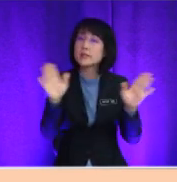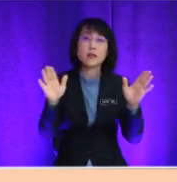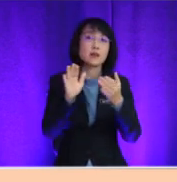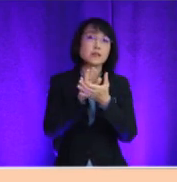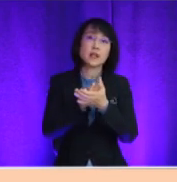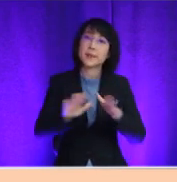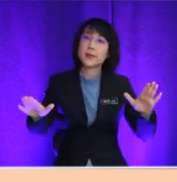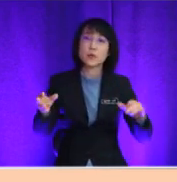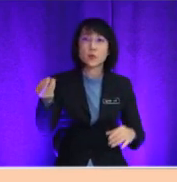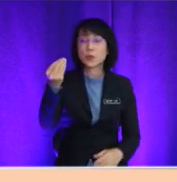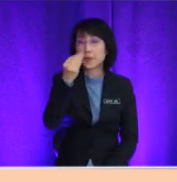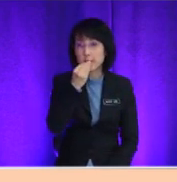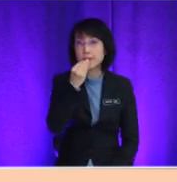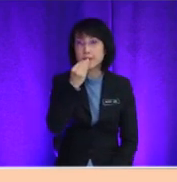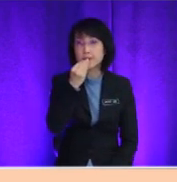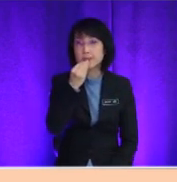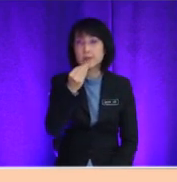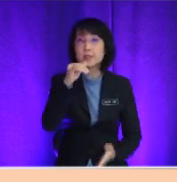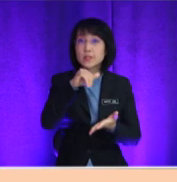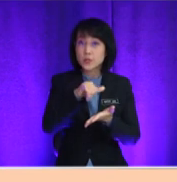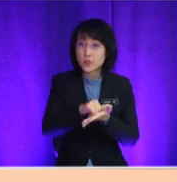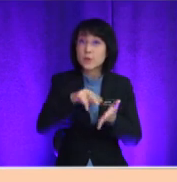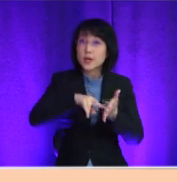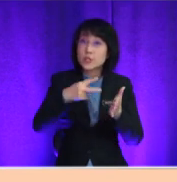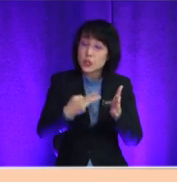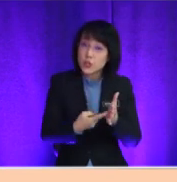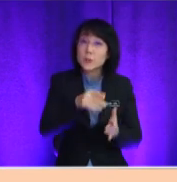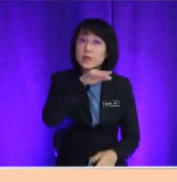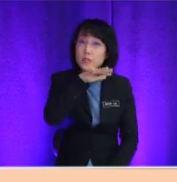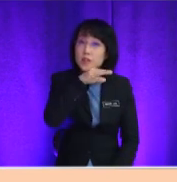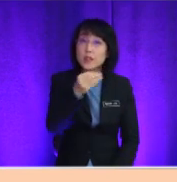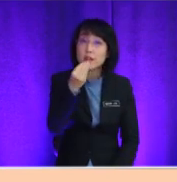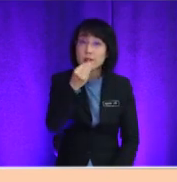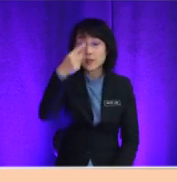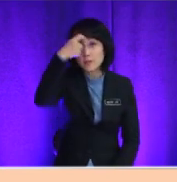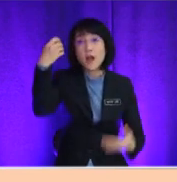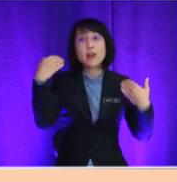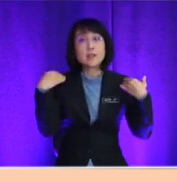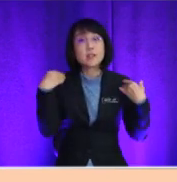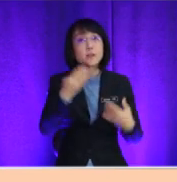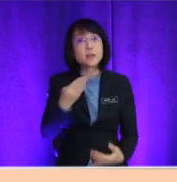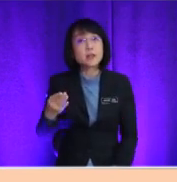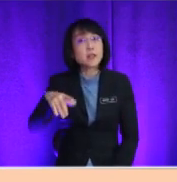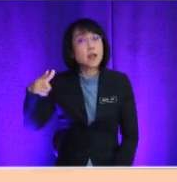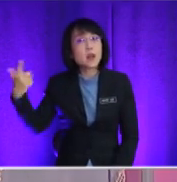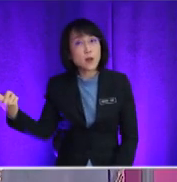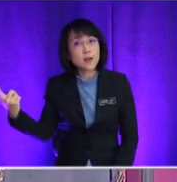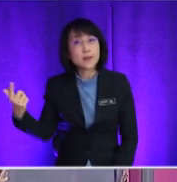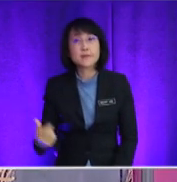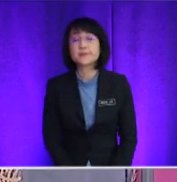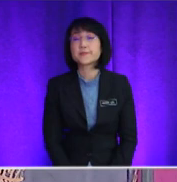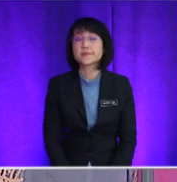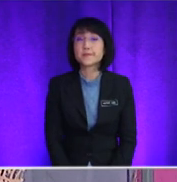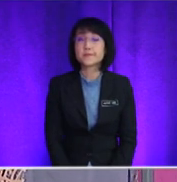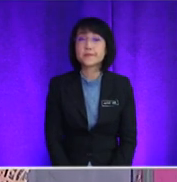yaitu disebut sebagai pencemaran makanan karena kehadiran benda asing dalam makanan itu oke